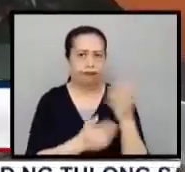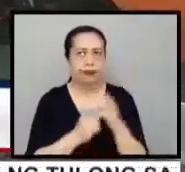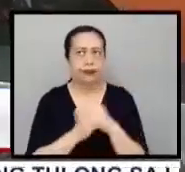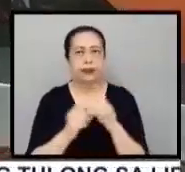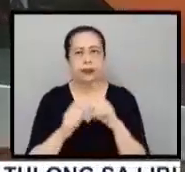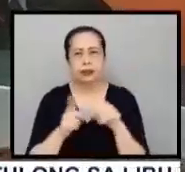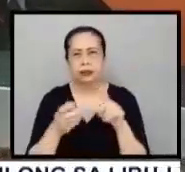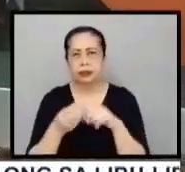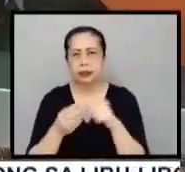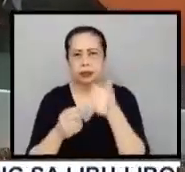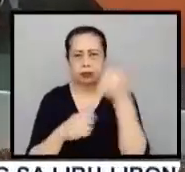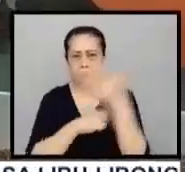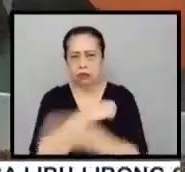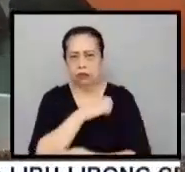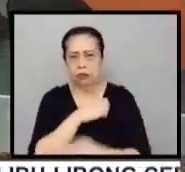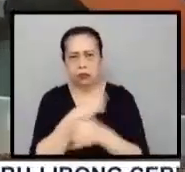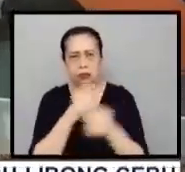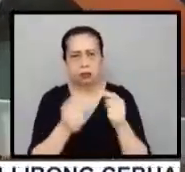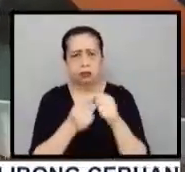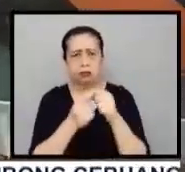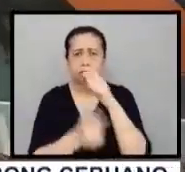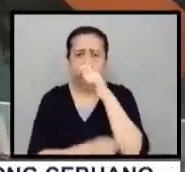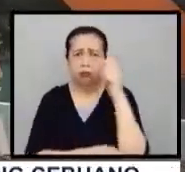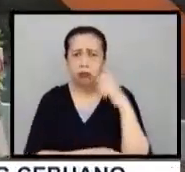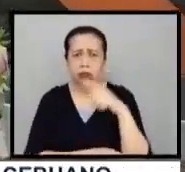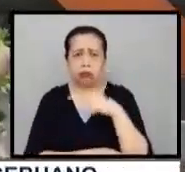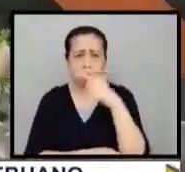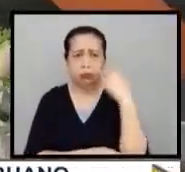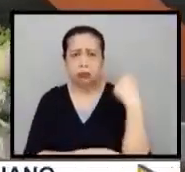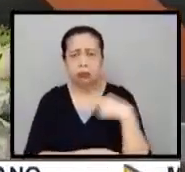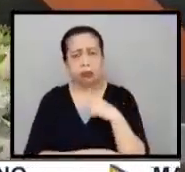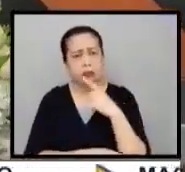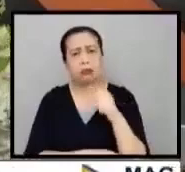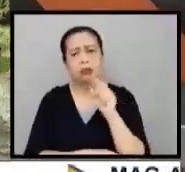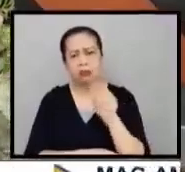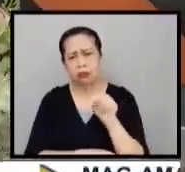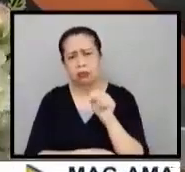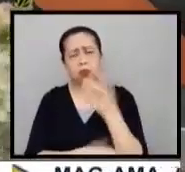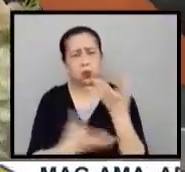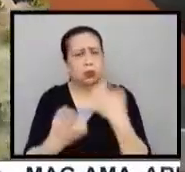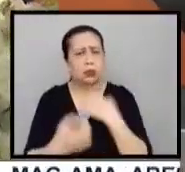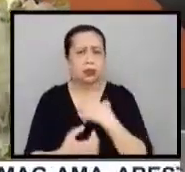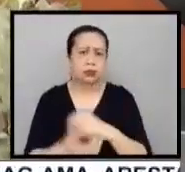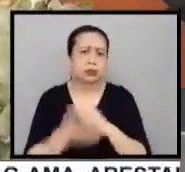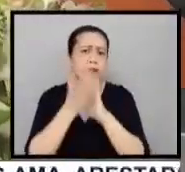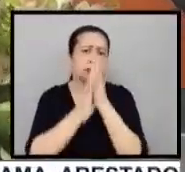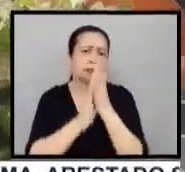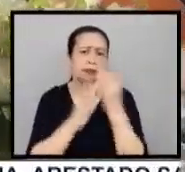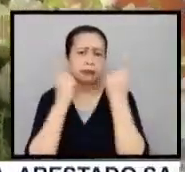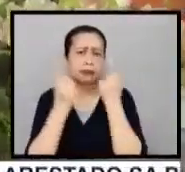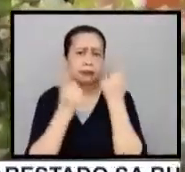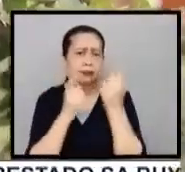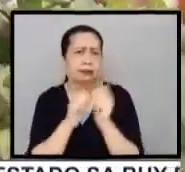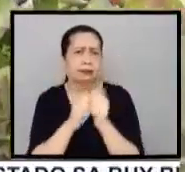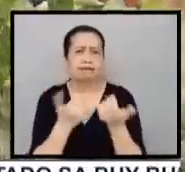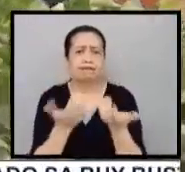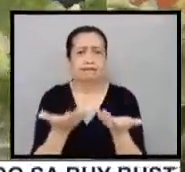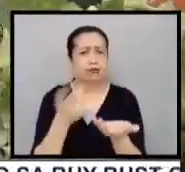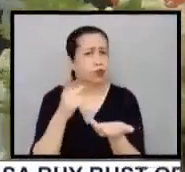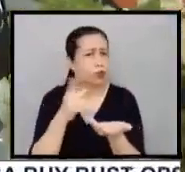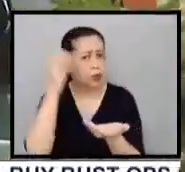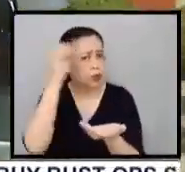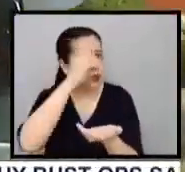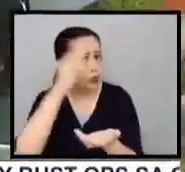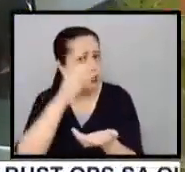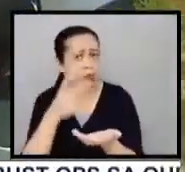iba yung dagat, lalo na yung sa Ukraine at Russia, talagang oo, kapayapaan ang hangad natin dyan. I wonder ano po ang stand or ginagawa po